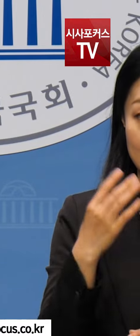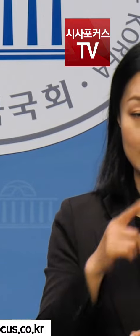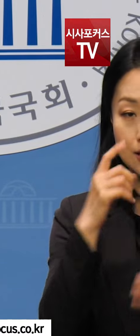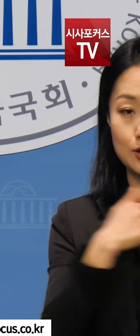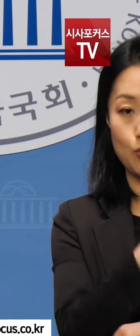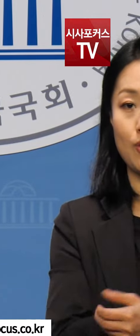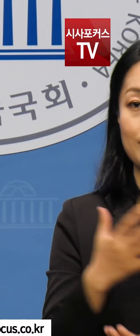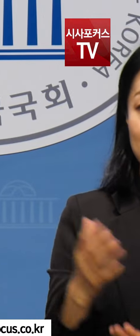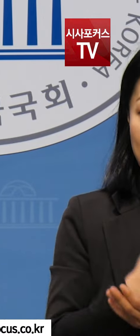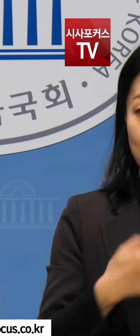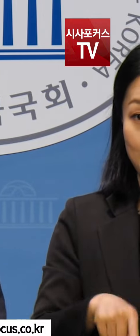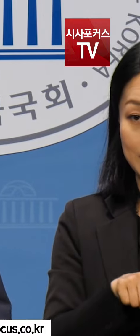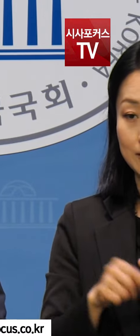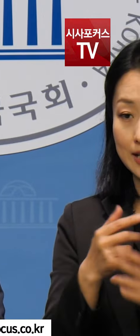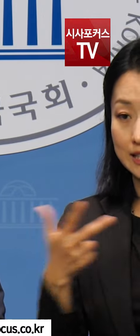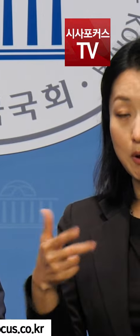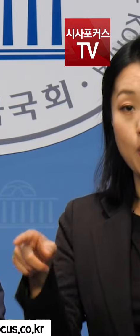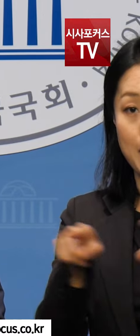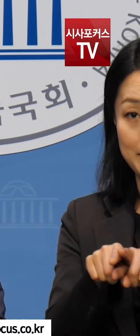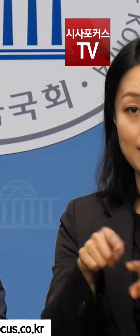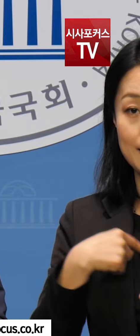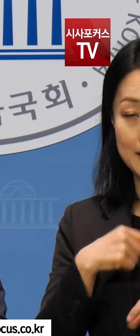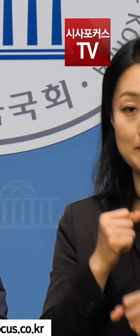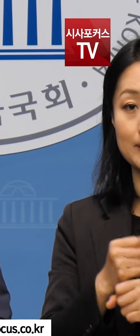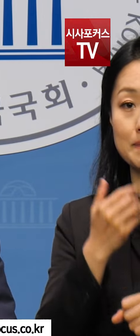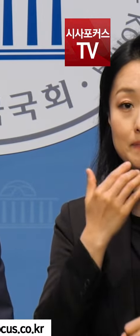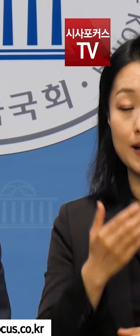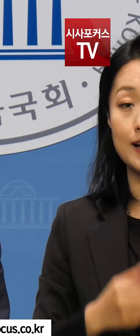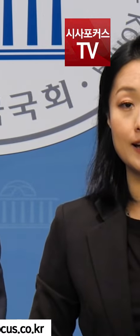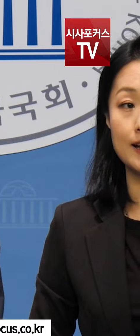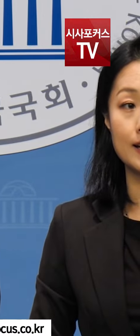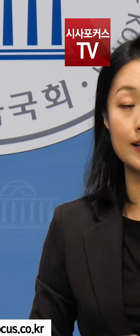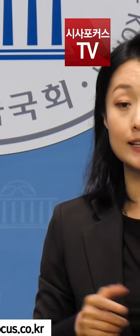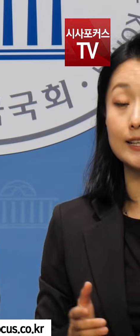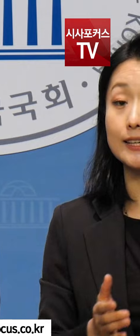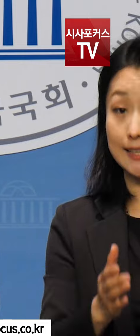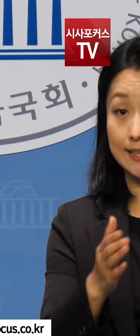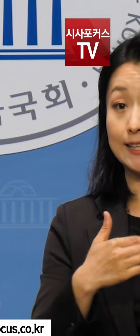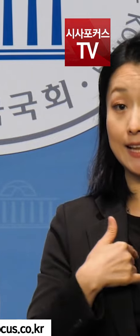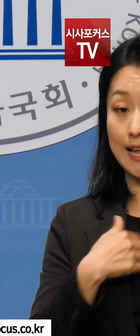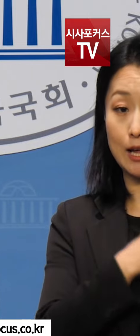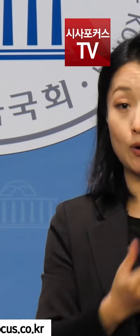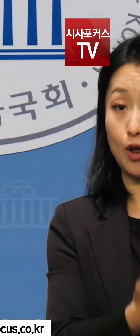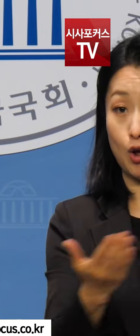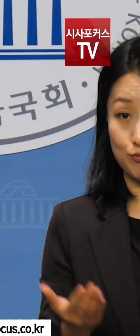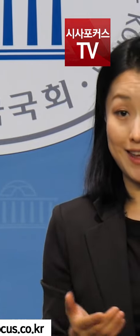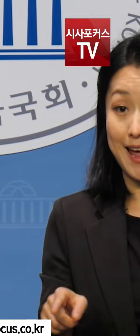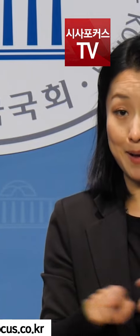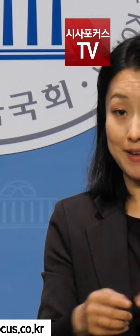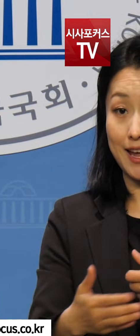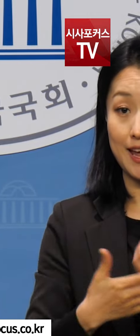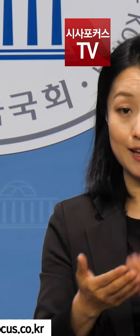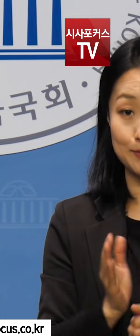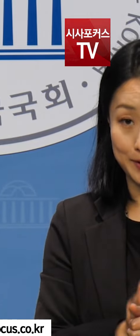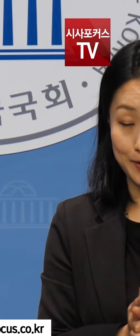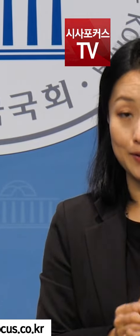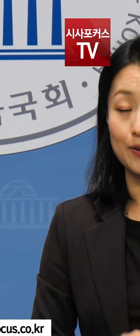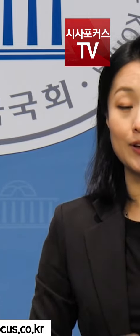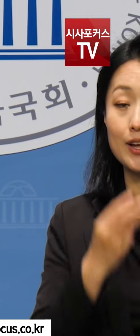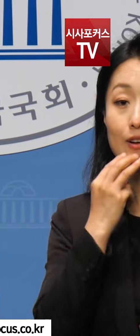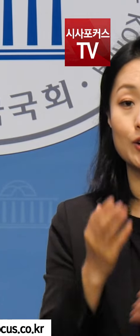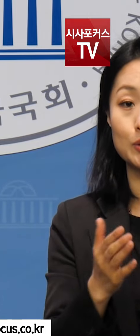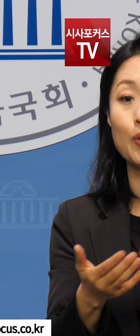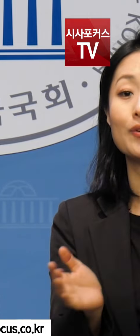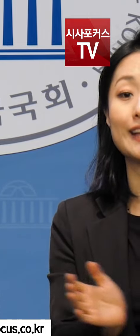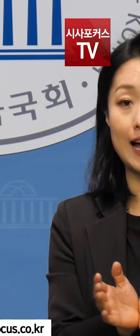정권교체를 이재명 대표와 함께 반드시 만들겠습니다. 그 길을 당원 여러분께서 함께 해주십시오.